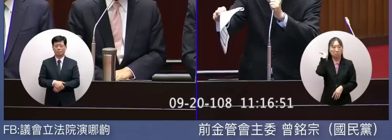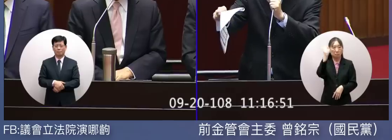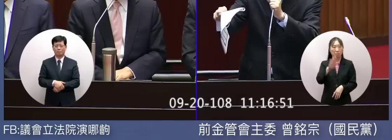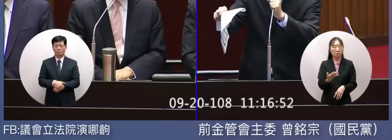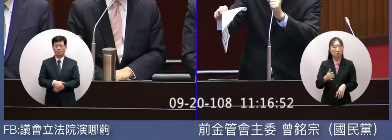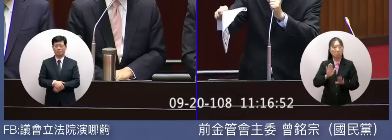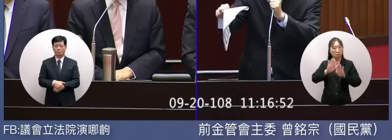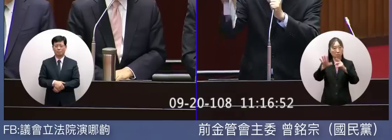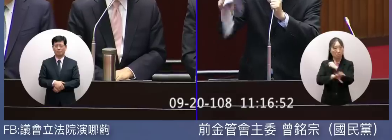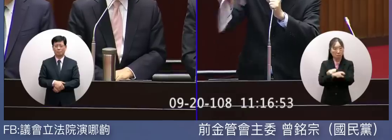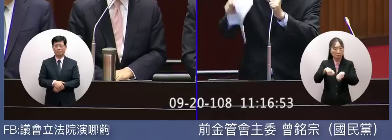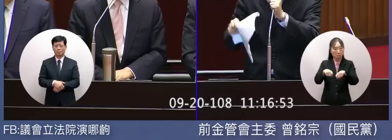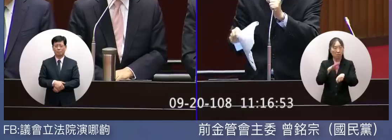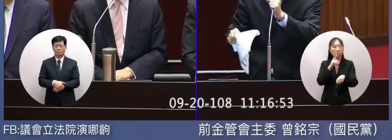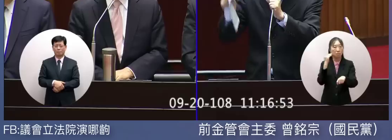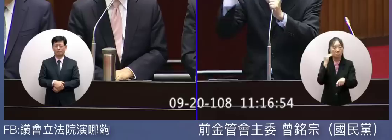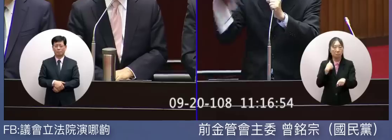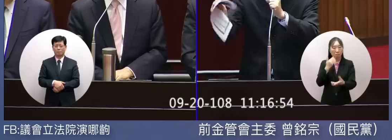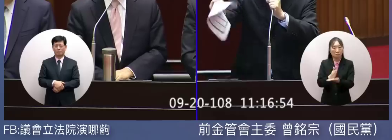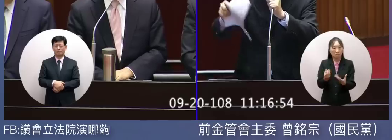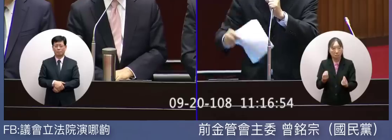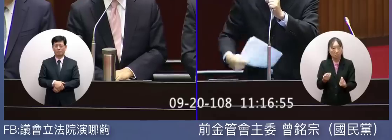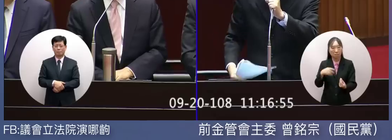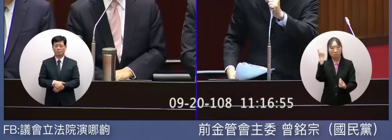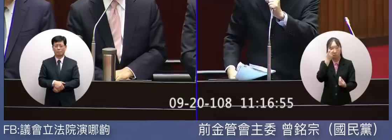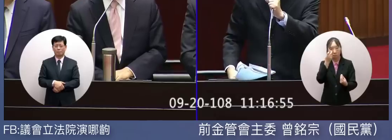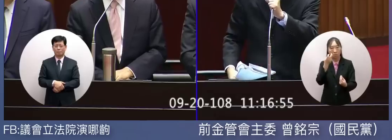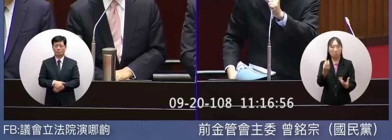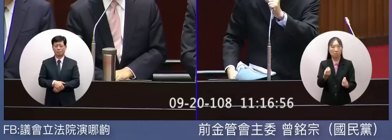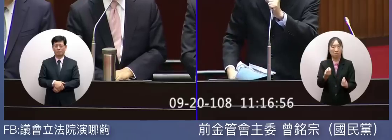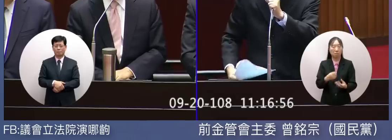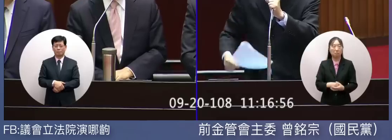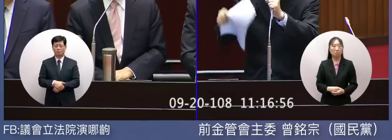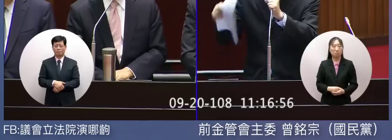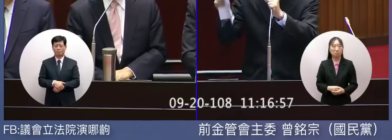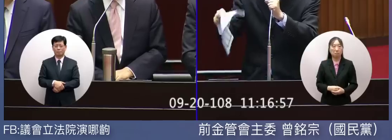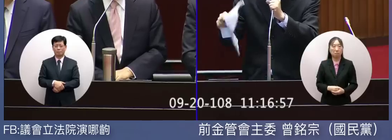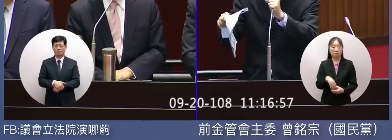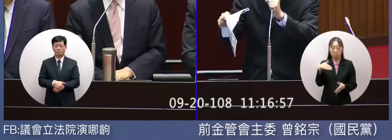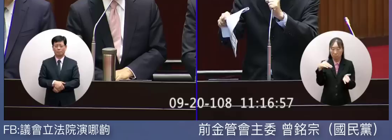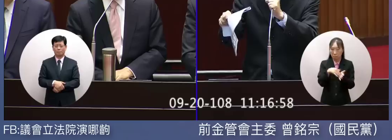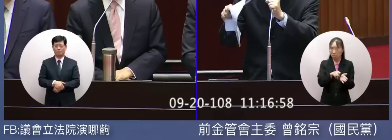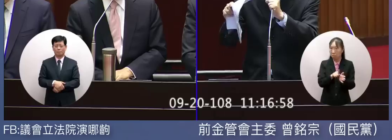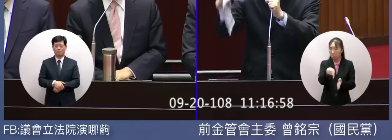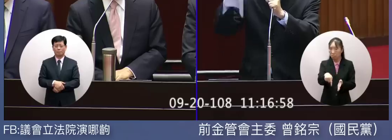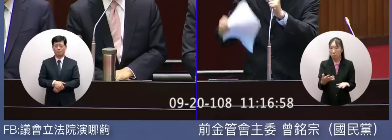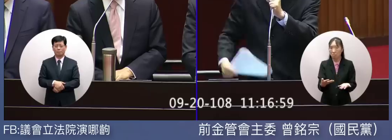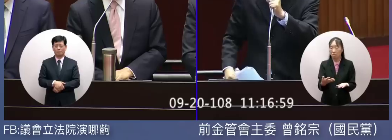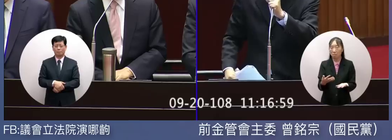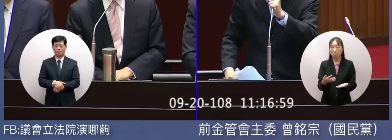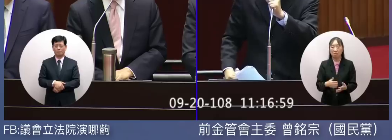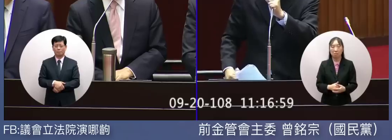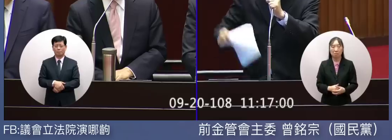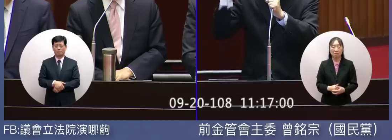建设不踩刹车不检讨，院长，到时候我不瞒你